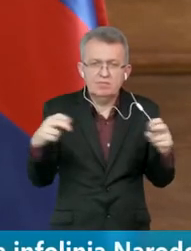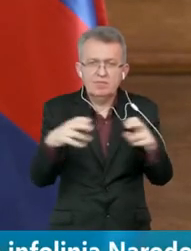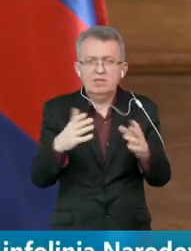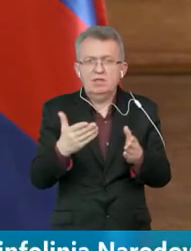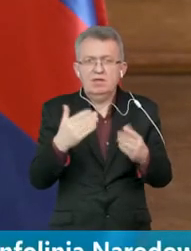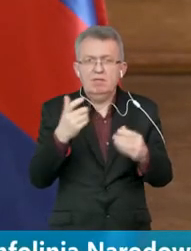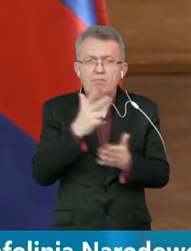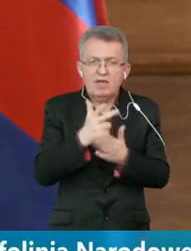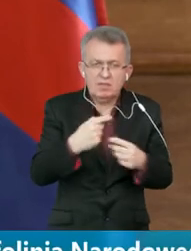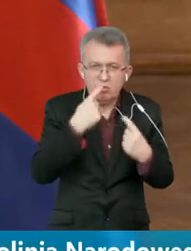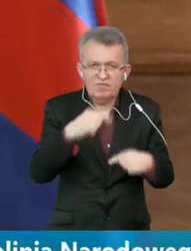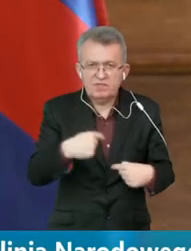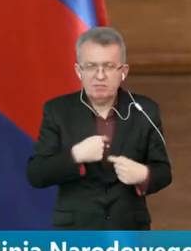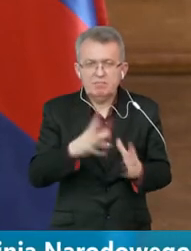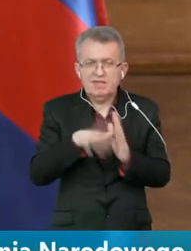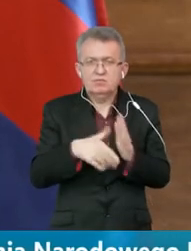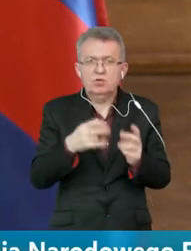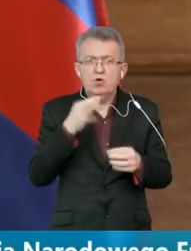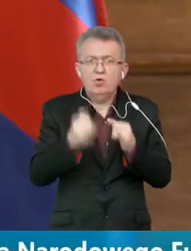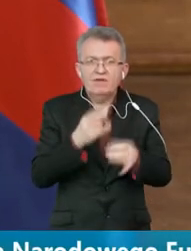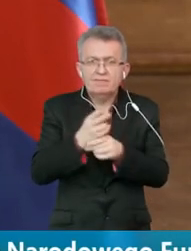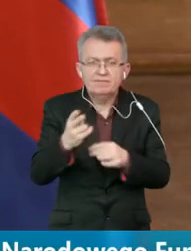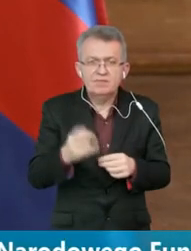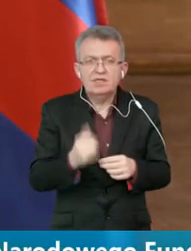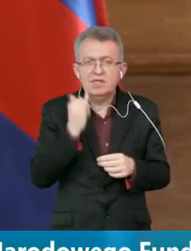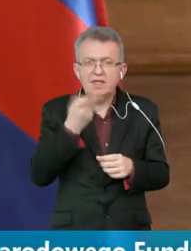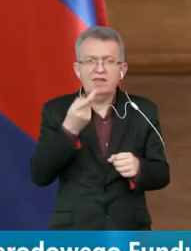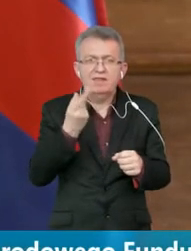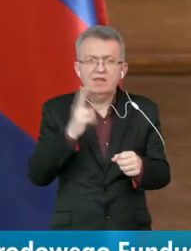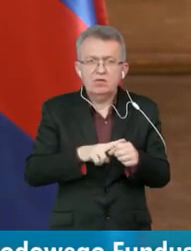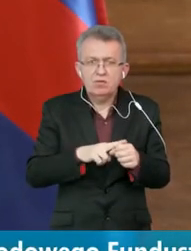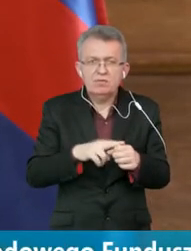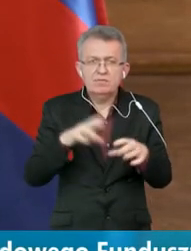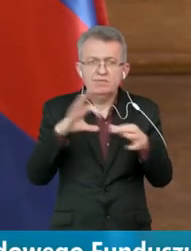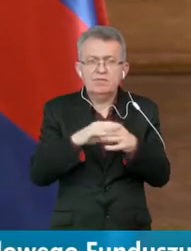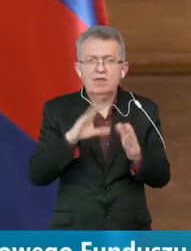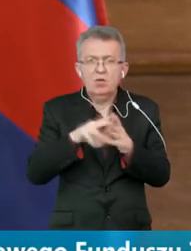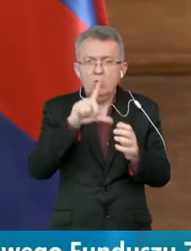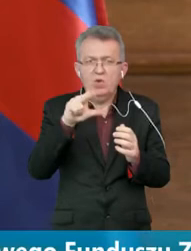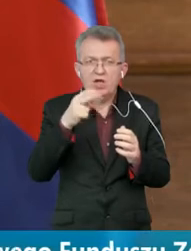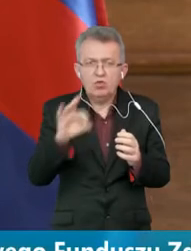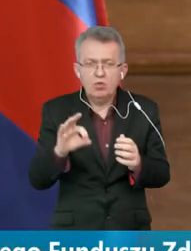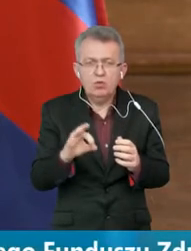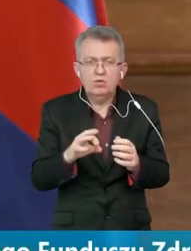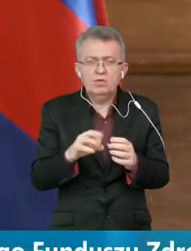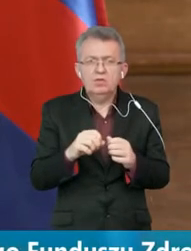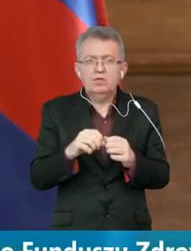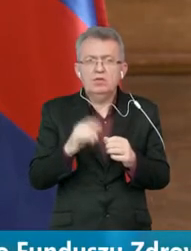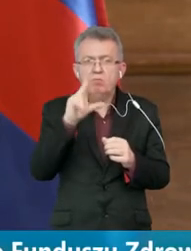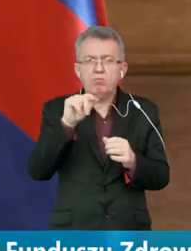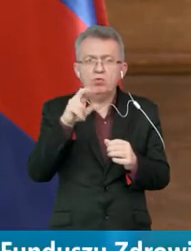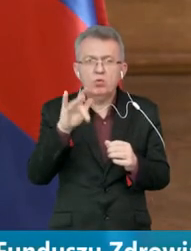miejsc parkingowych, stojaki dla rowerów i oczywiście za niektóre węzły, tak jak choćby Łękno,